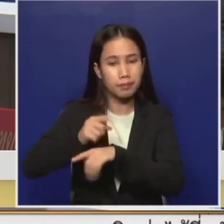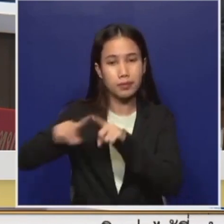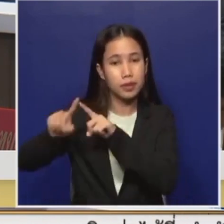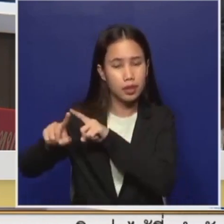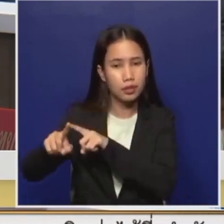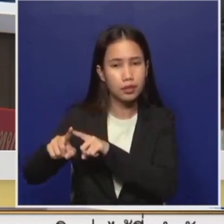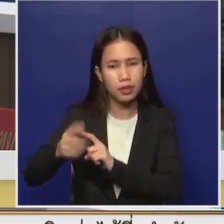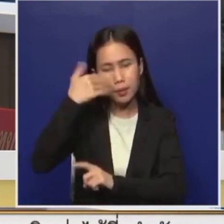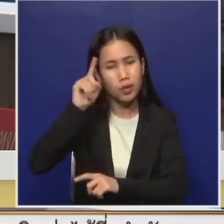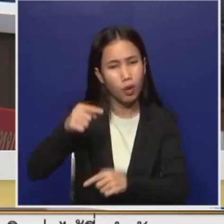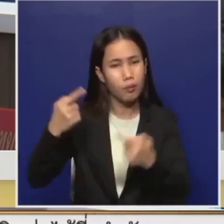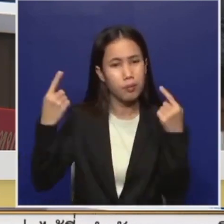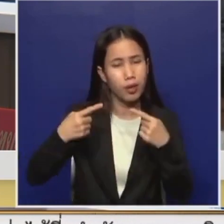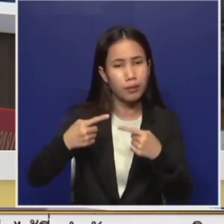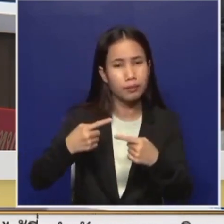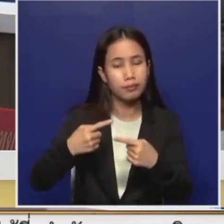ทำไมตประกาศสงครามครับ